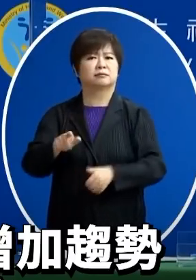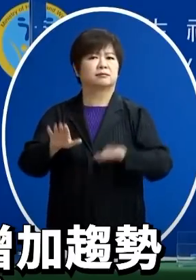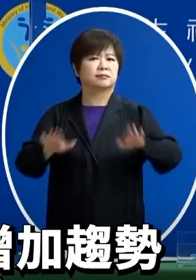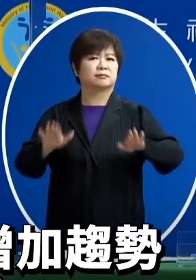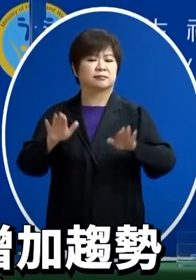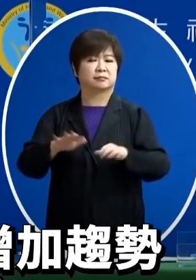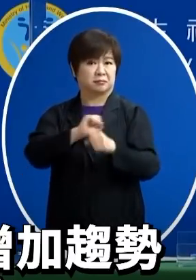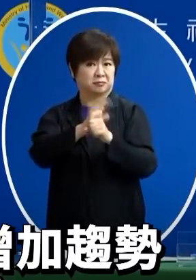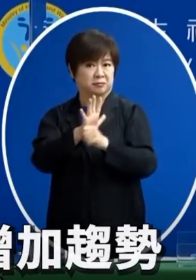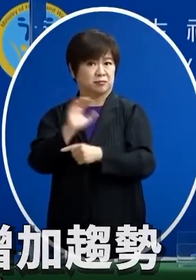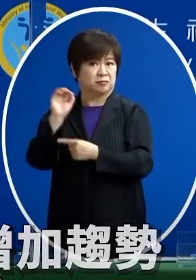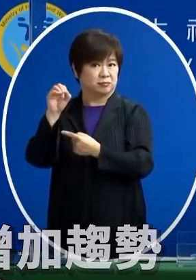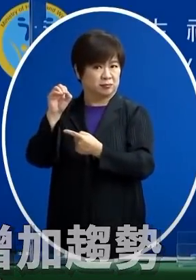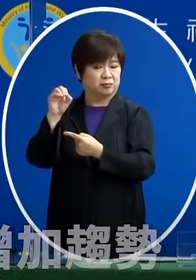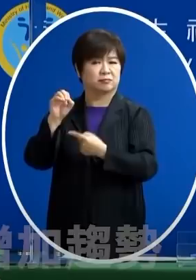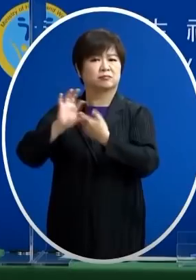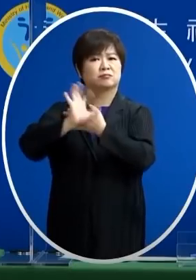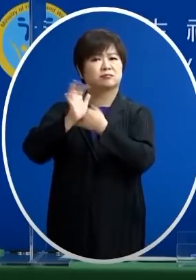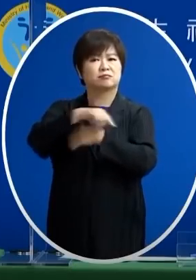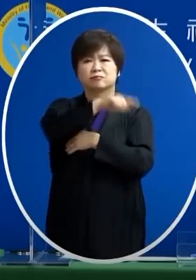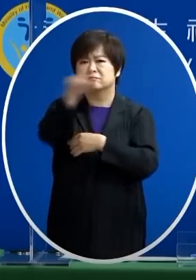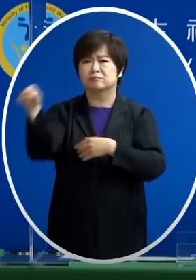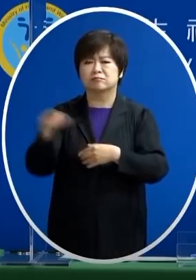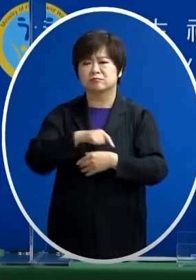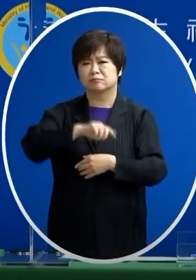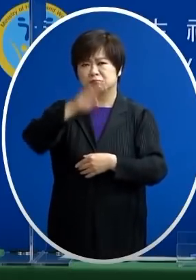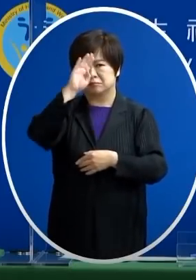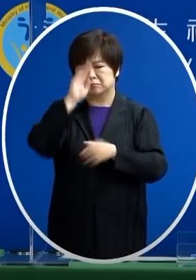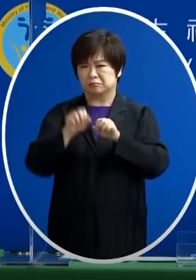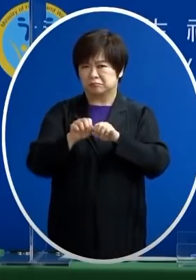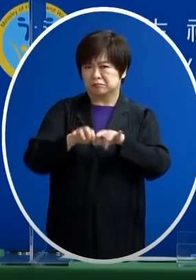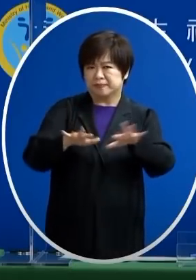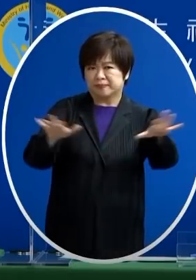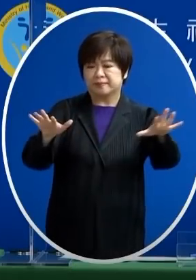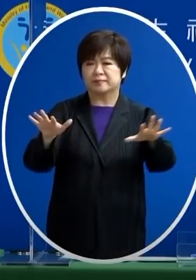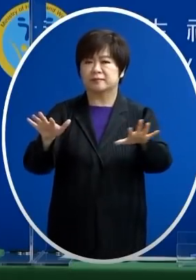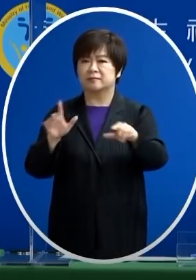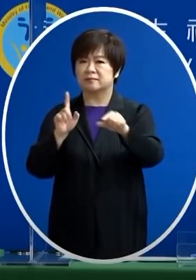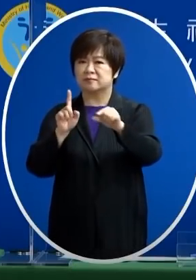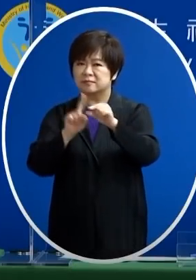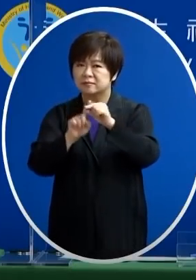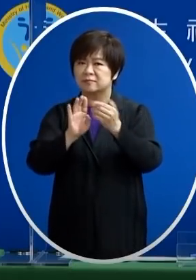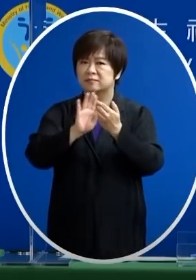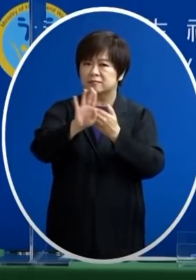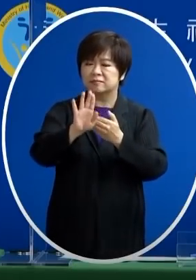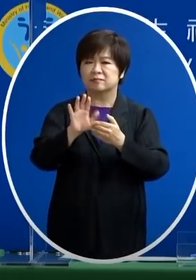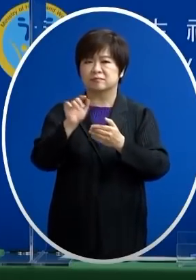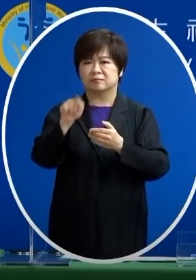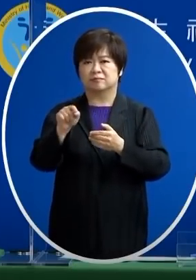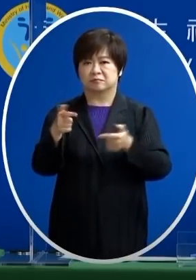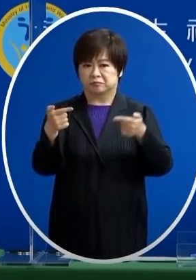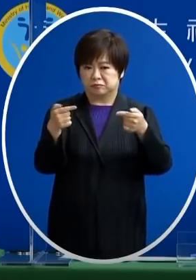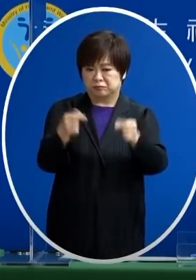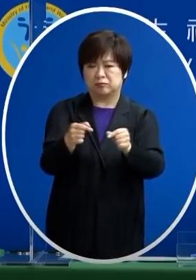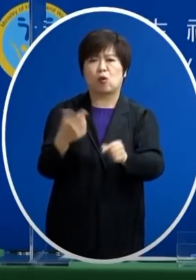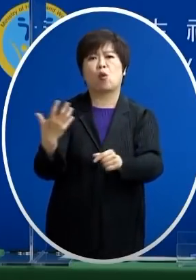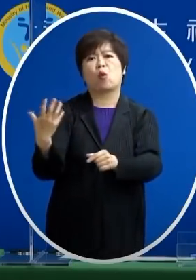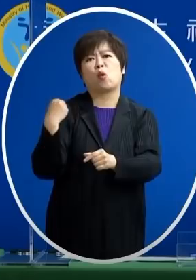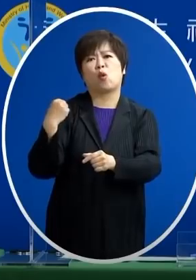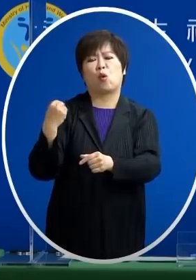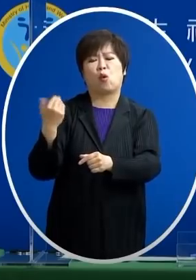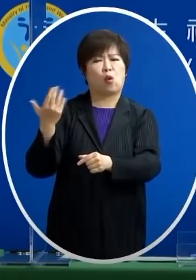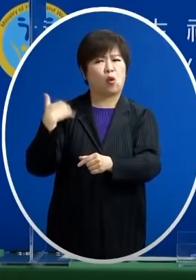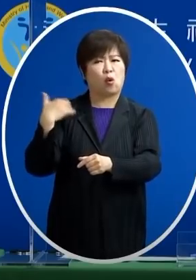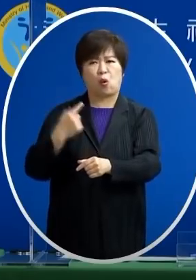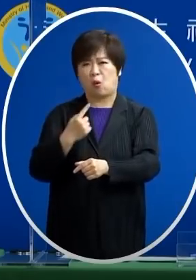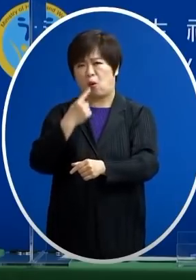这个 Omicron， 而且这个国际上的疫情比较处于这个中后期的情形哈，很多是旧案，所以它其实不太需要